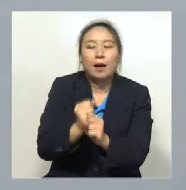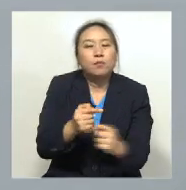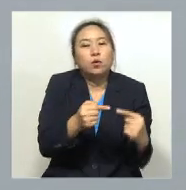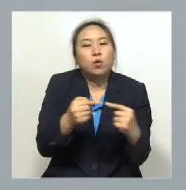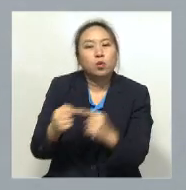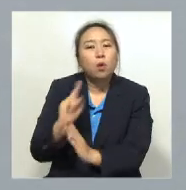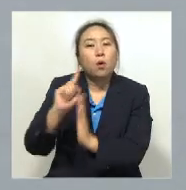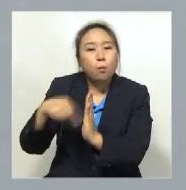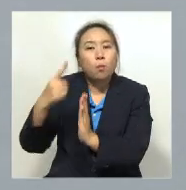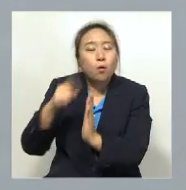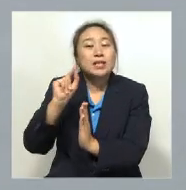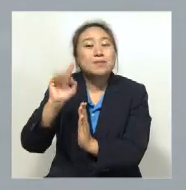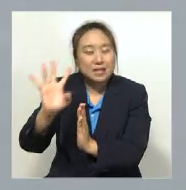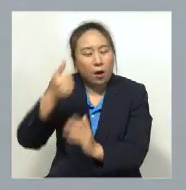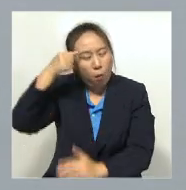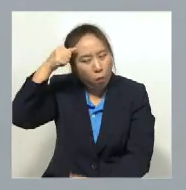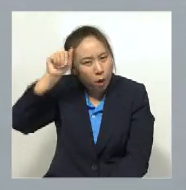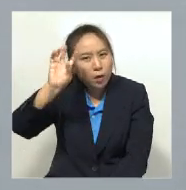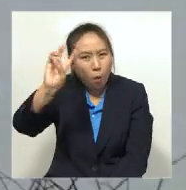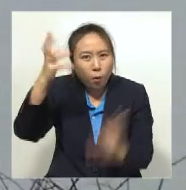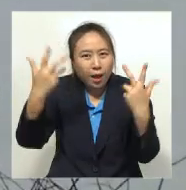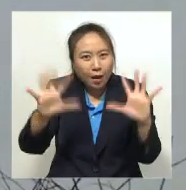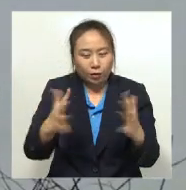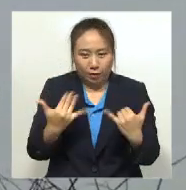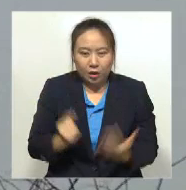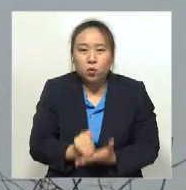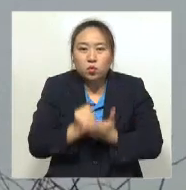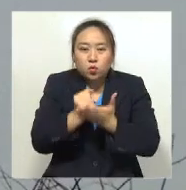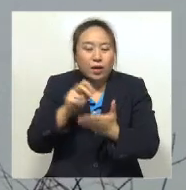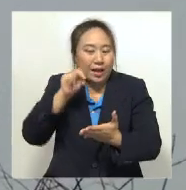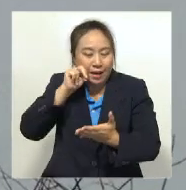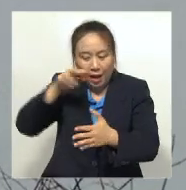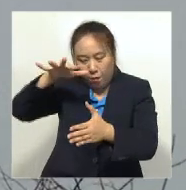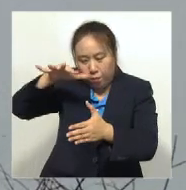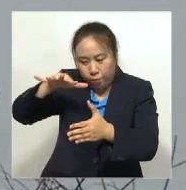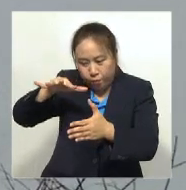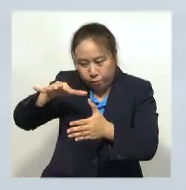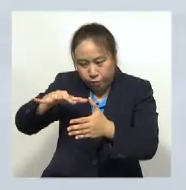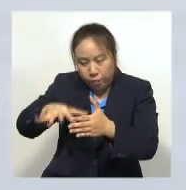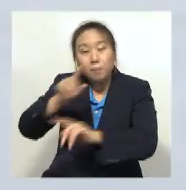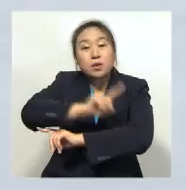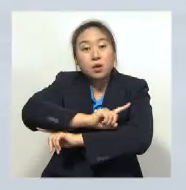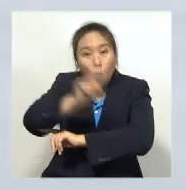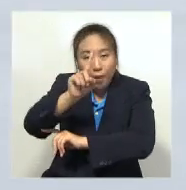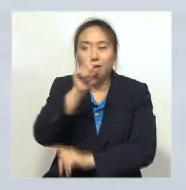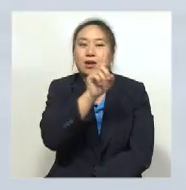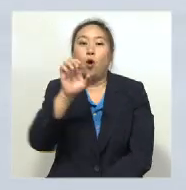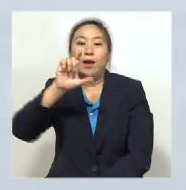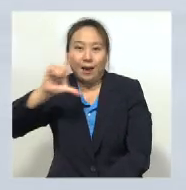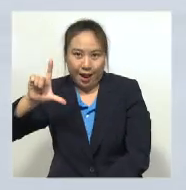24ชั่วโมงติดต่อกันมาเป็นวันที่6แล้วซึ่งจะช่วยในการระบายน้ำได้วันละประมาณกว่า100ล้านลูกบาศก์เม